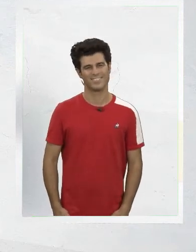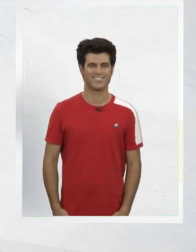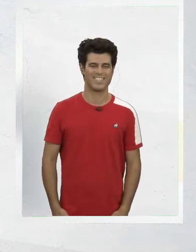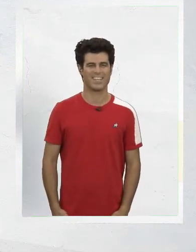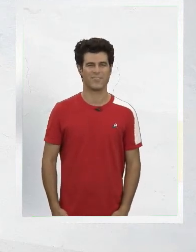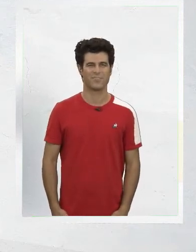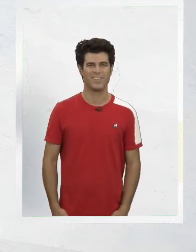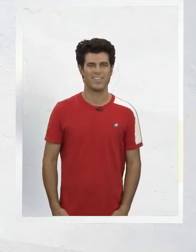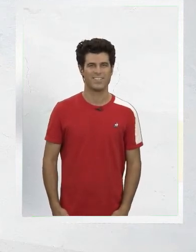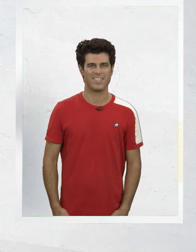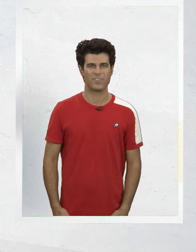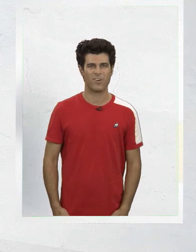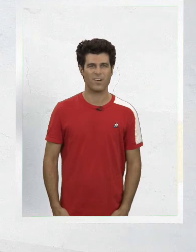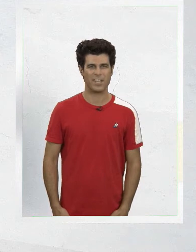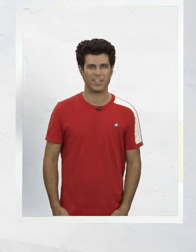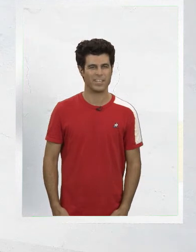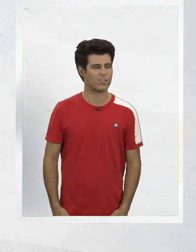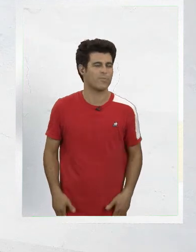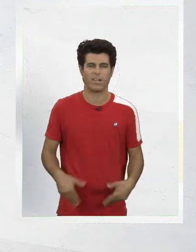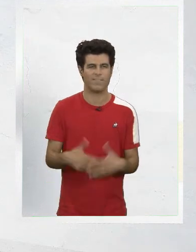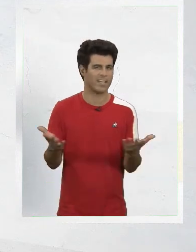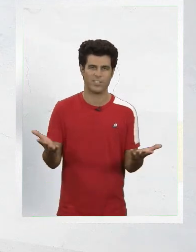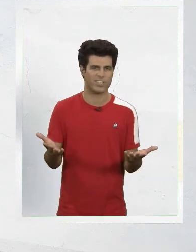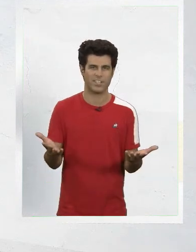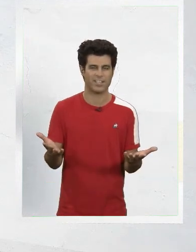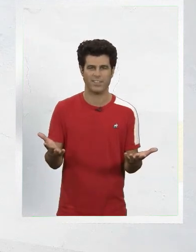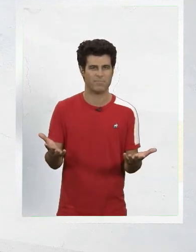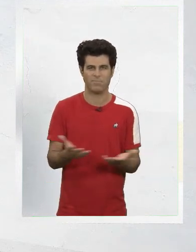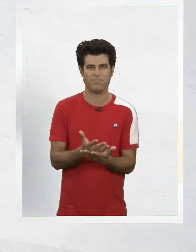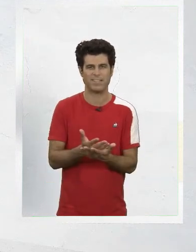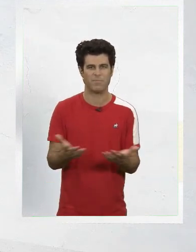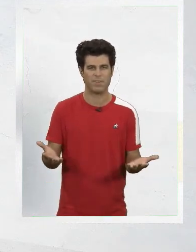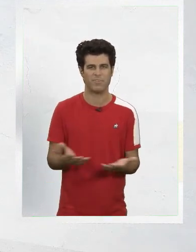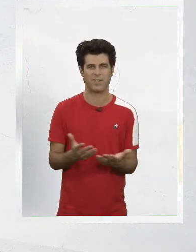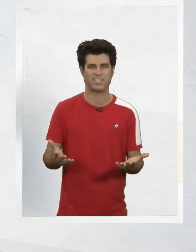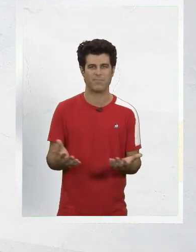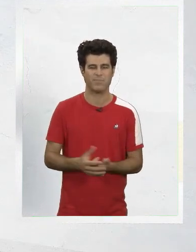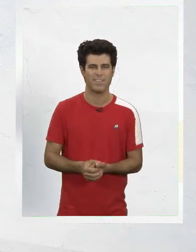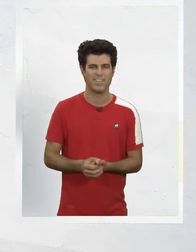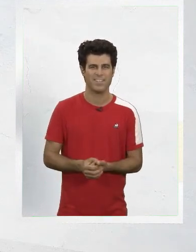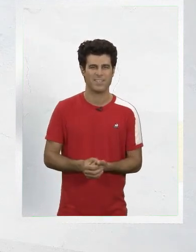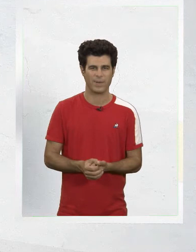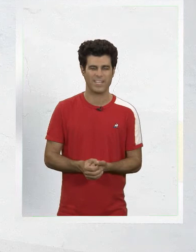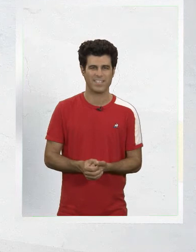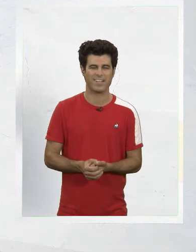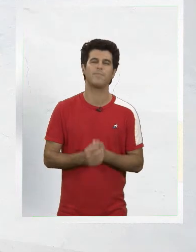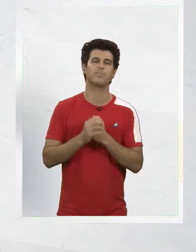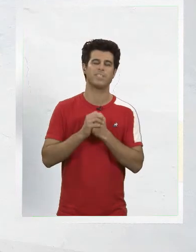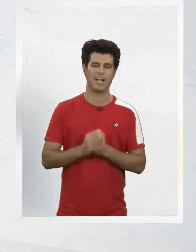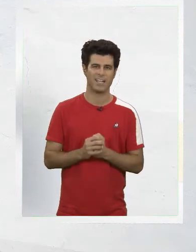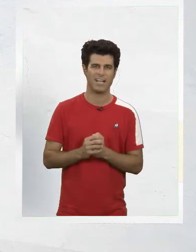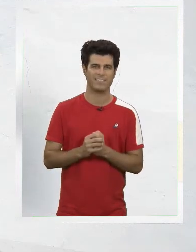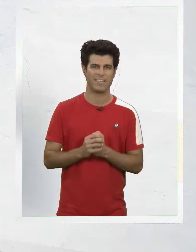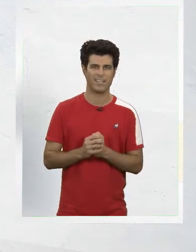עוגיות. איזה כיף. סבתא רוחה, אני קודם כל חייב להגיד שיש לך נכדים מדהימים ומקסימים. ספרי לי קצת כמה